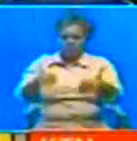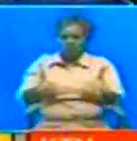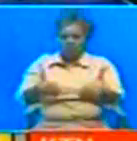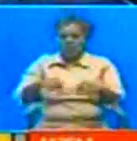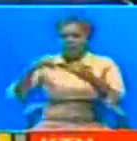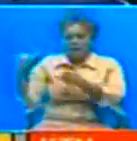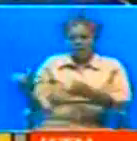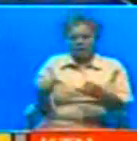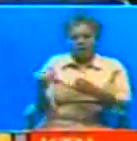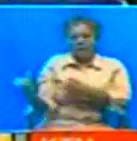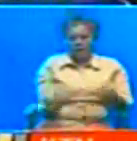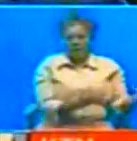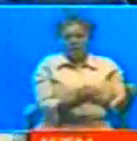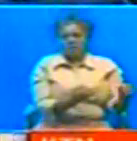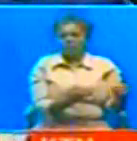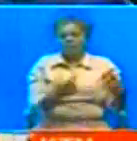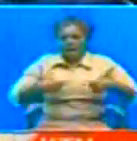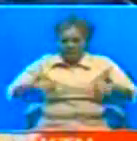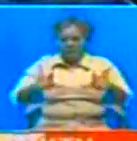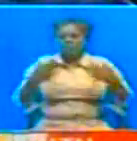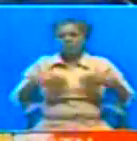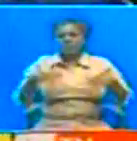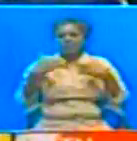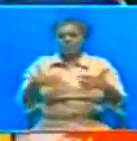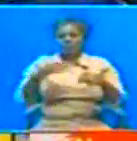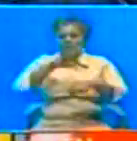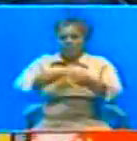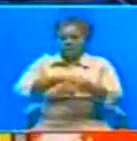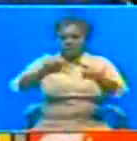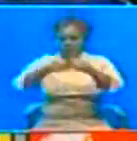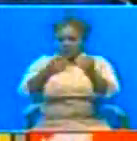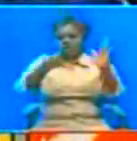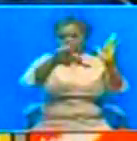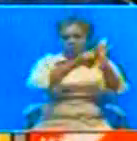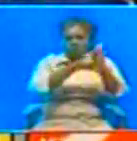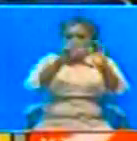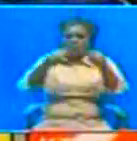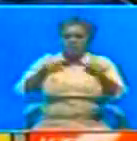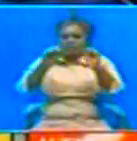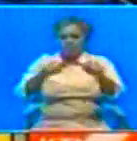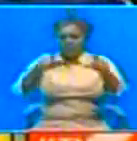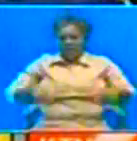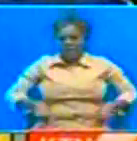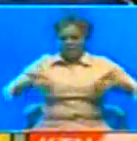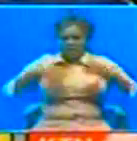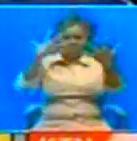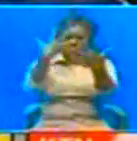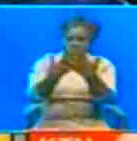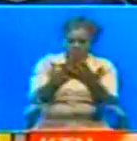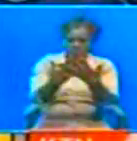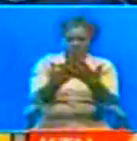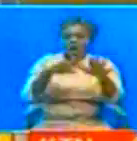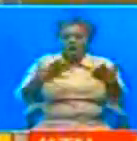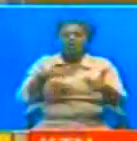to allow conviction where somebody has been found killed in the court of law to be convicted for life or even sentenced to